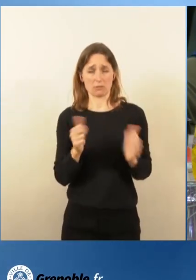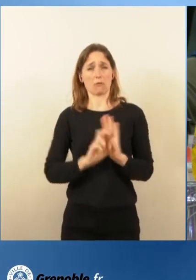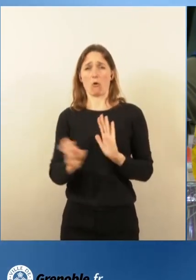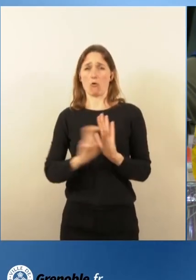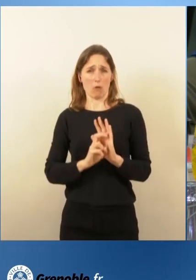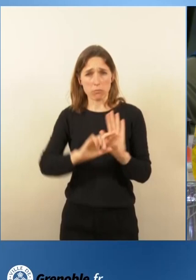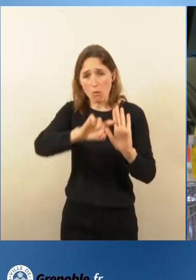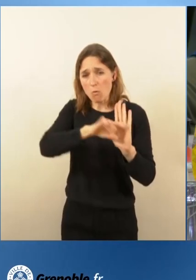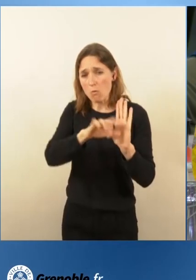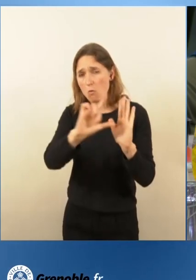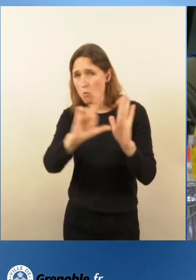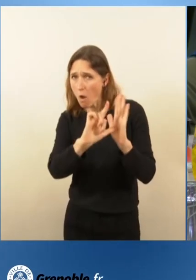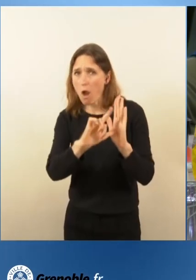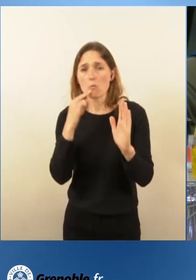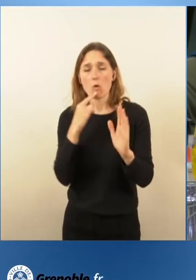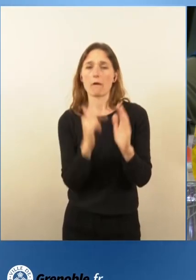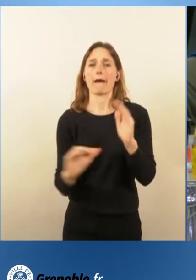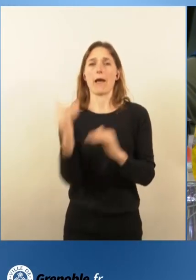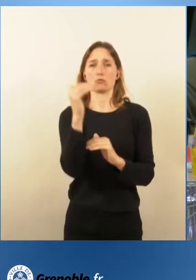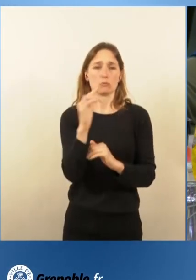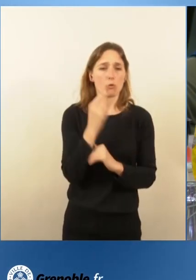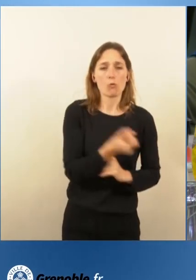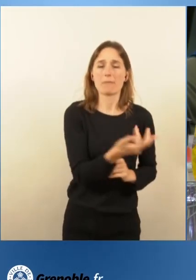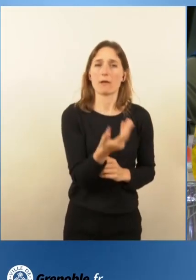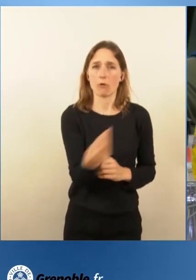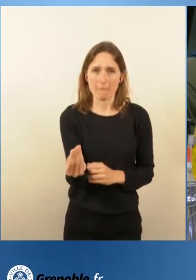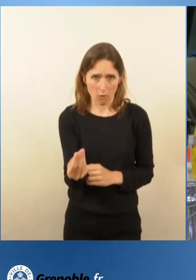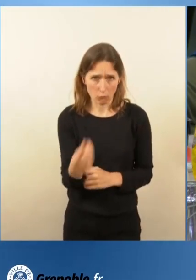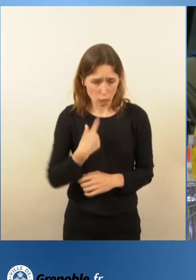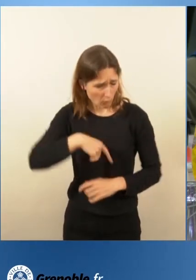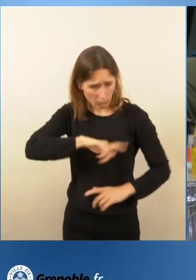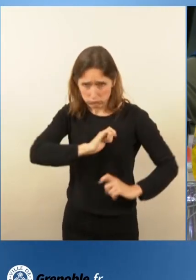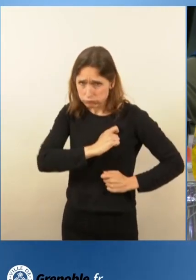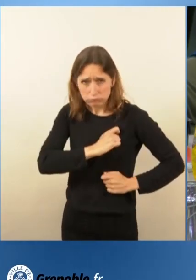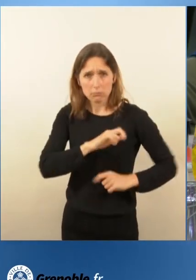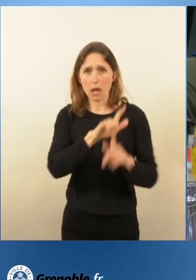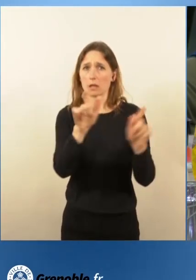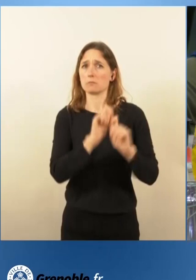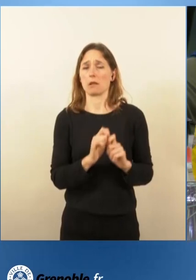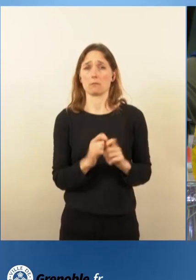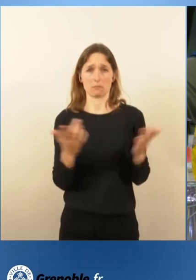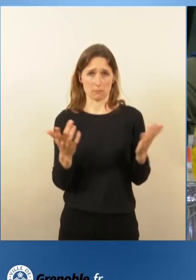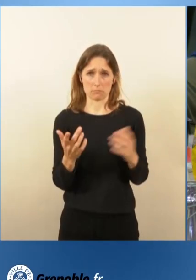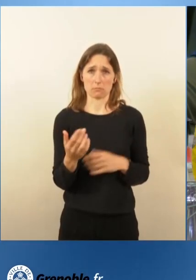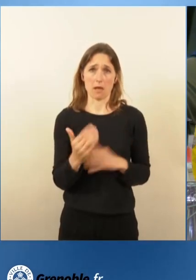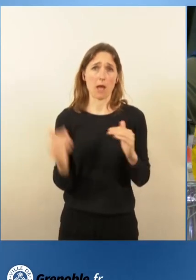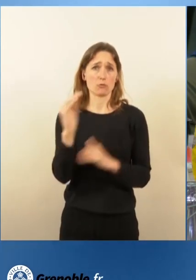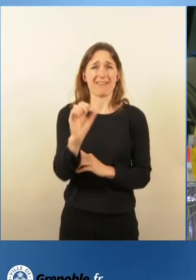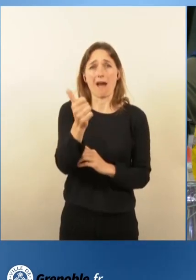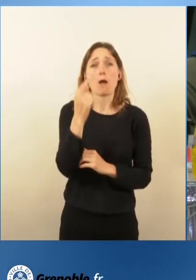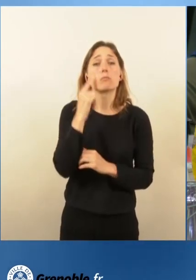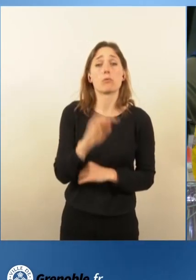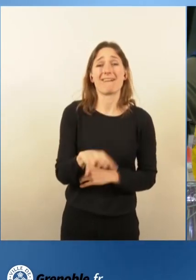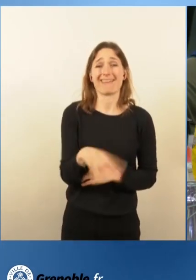la loi n'est pas de 1 pour 8 ou pour 12 dans les communes le taux le nombre d'adultes et de 1 pour 14